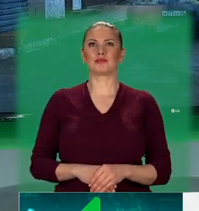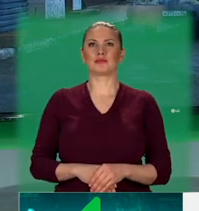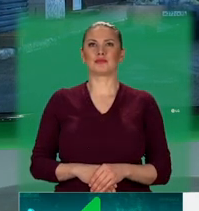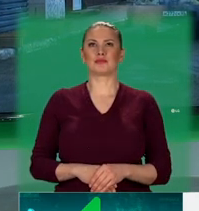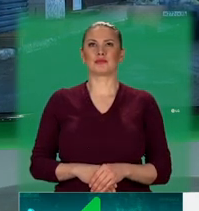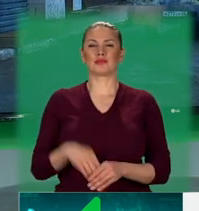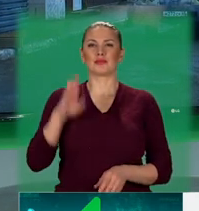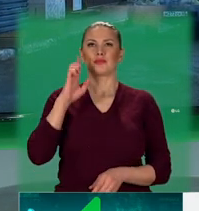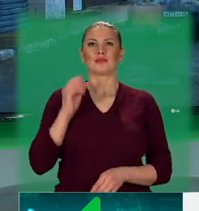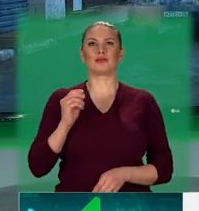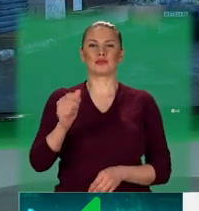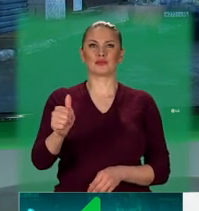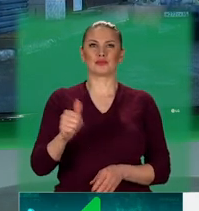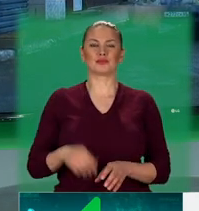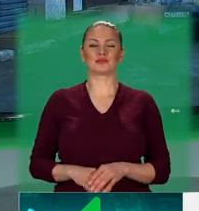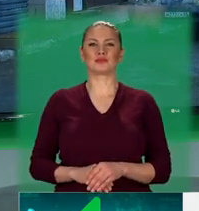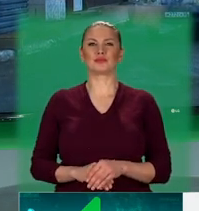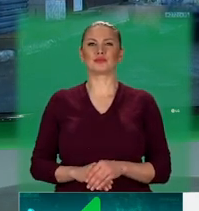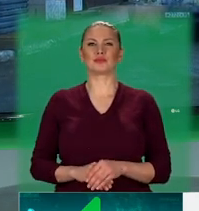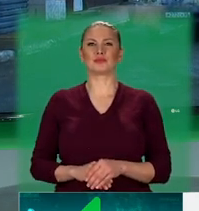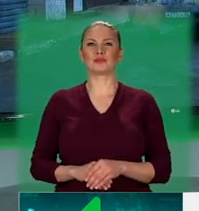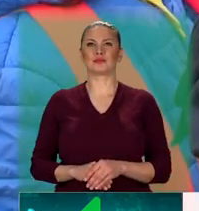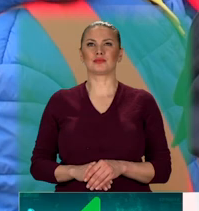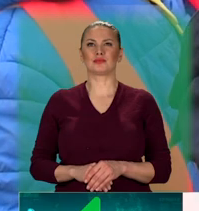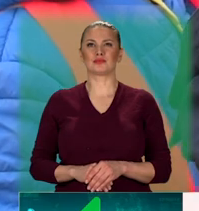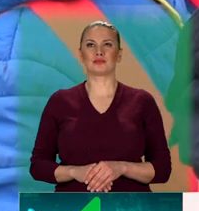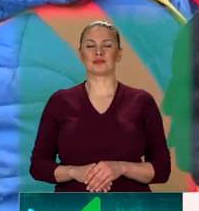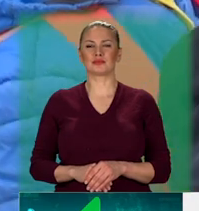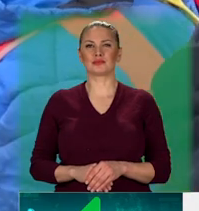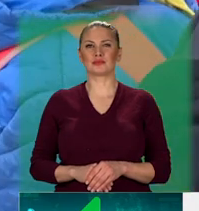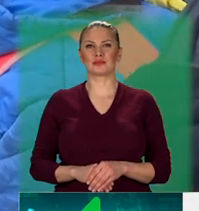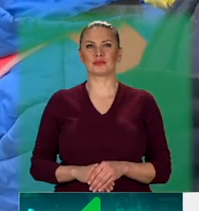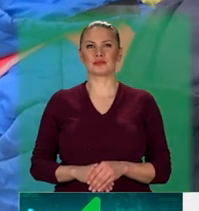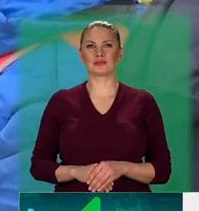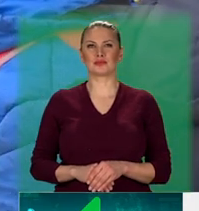несколько десятков человек. Подробности у Евгения Конькова.